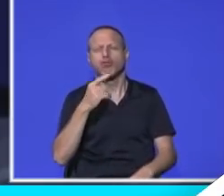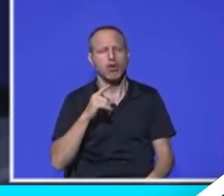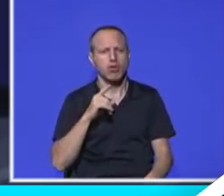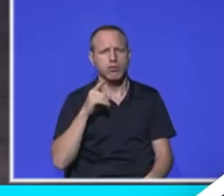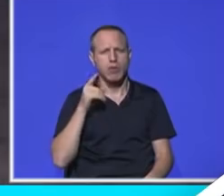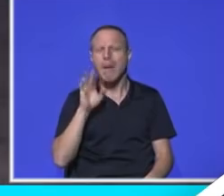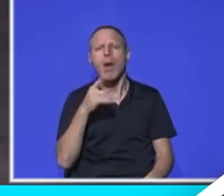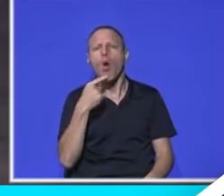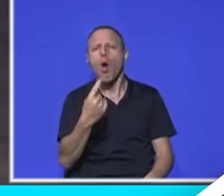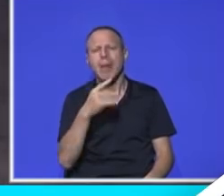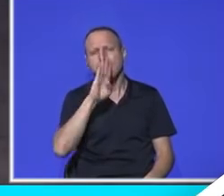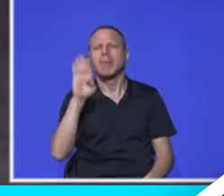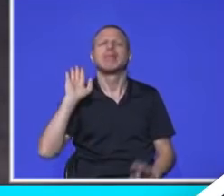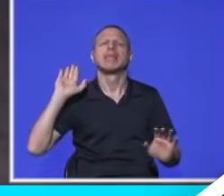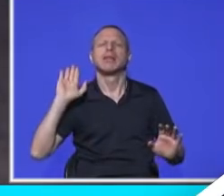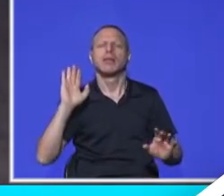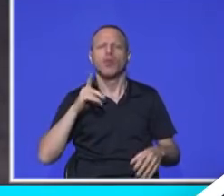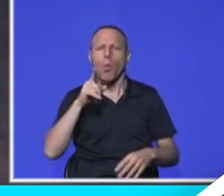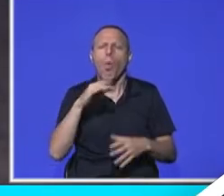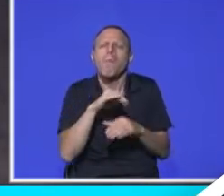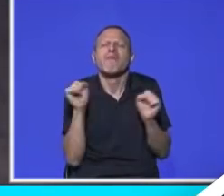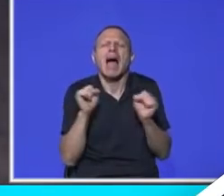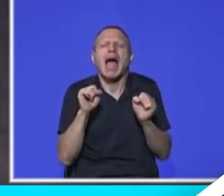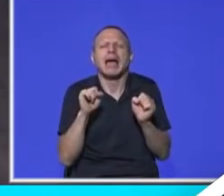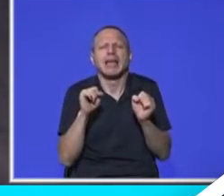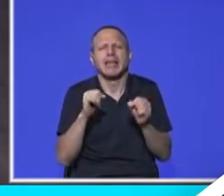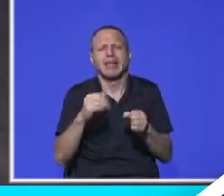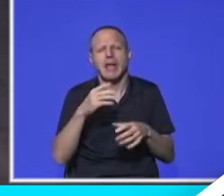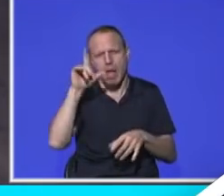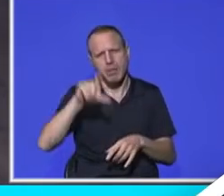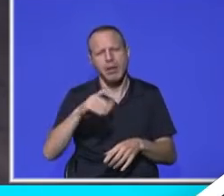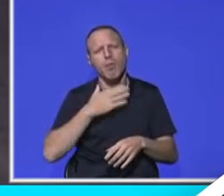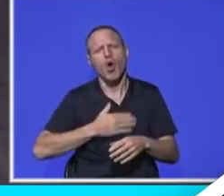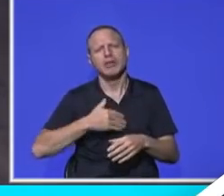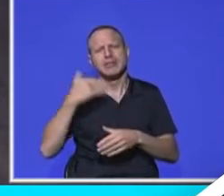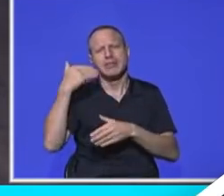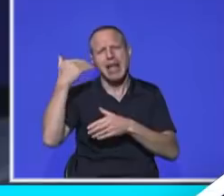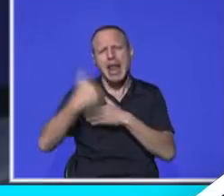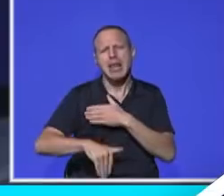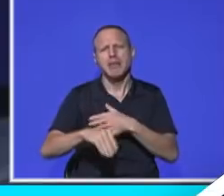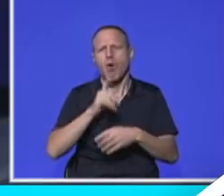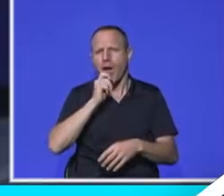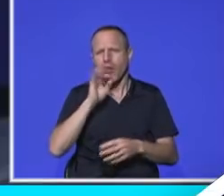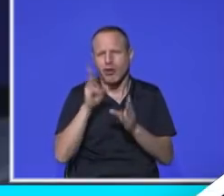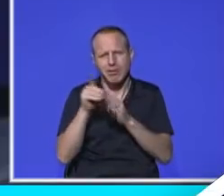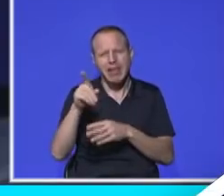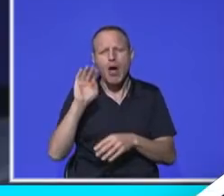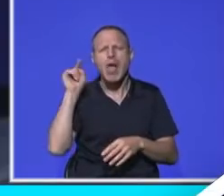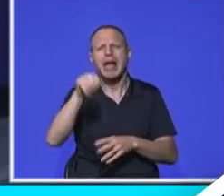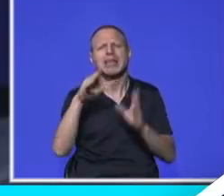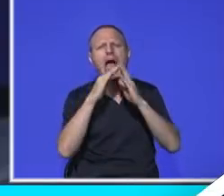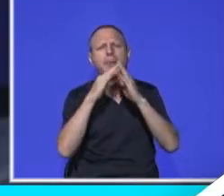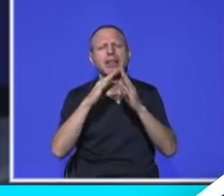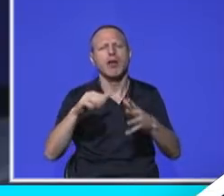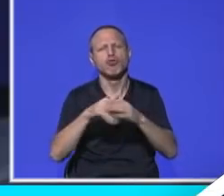לו את הלשון, הוא פוחד פחד מוות. הבן אדם רוצה כבר שהרעיון איתך ייגמר, איך הוא יגיע הביתה בשלום, מסכן. את